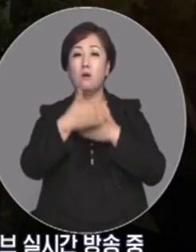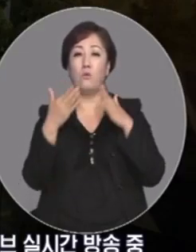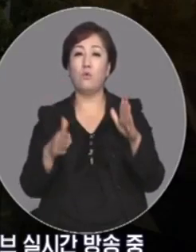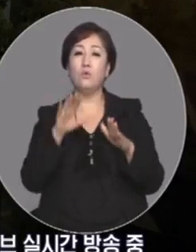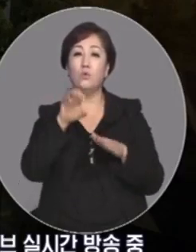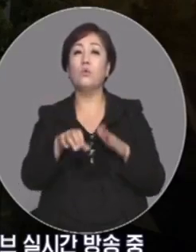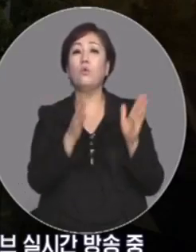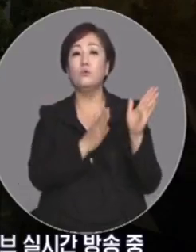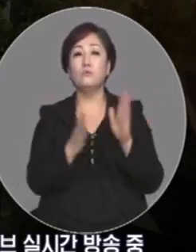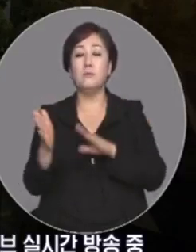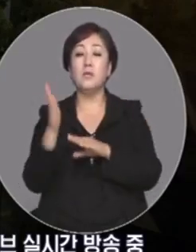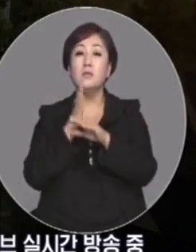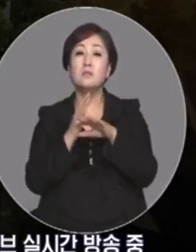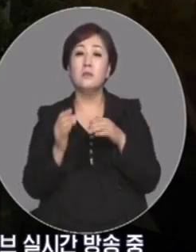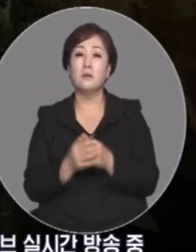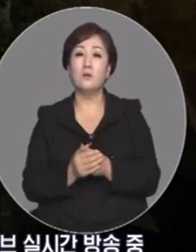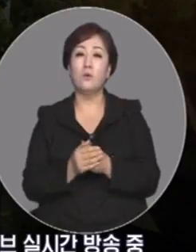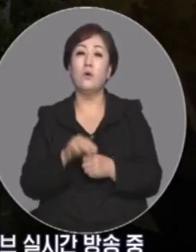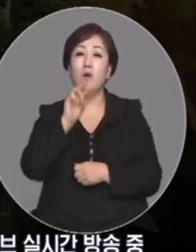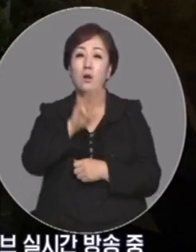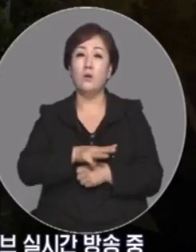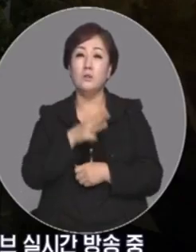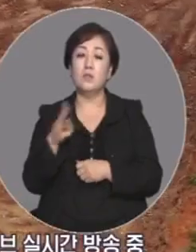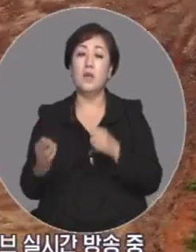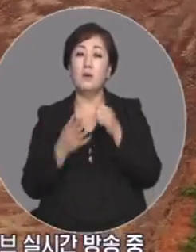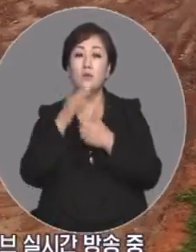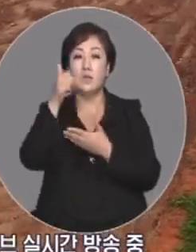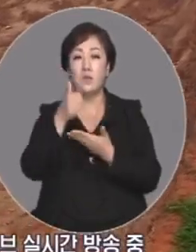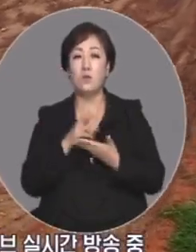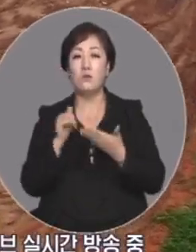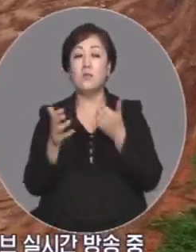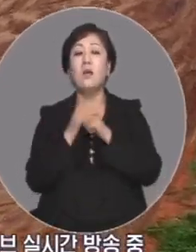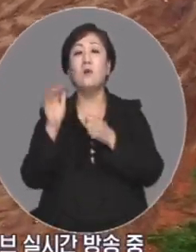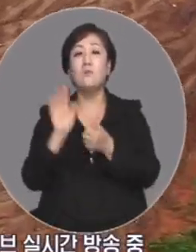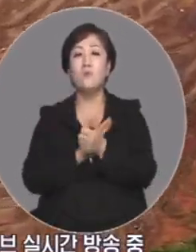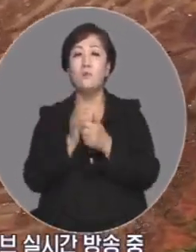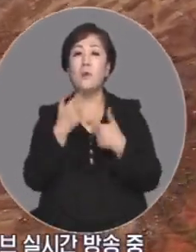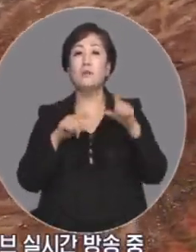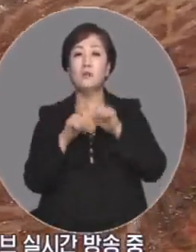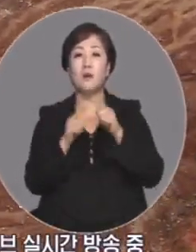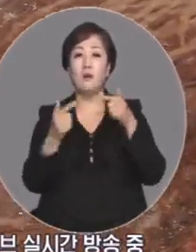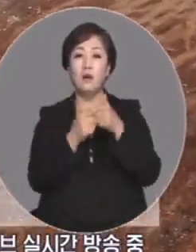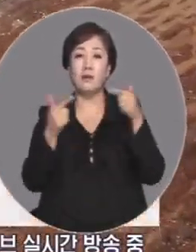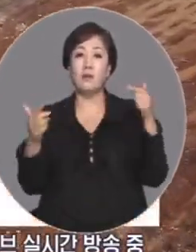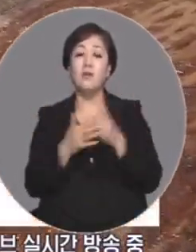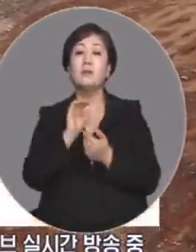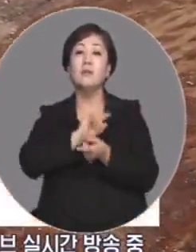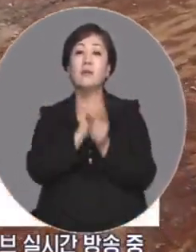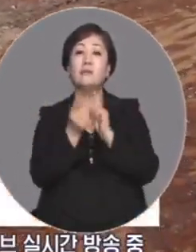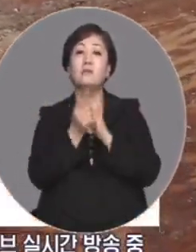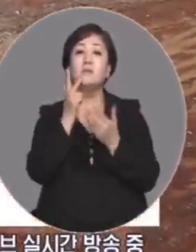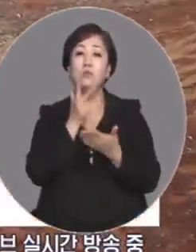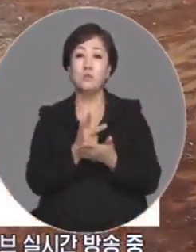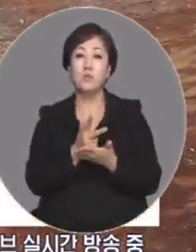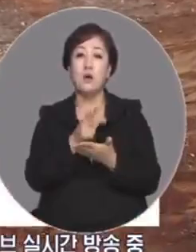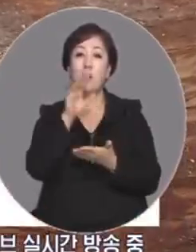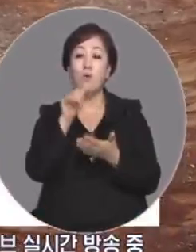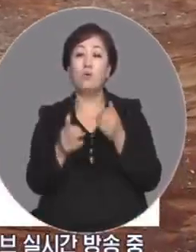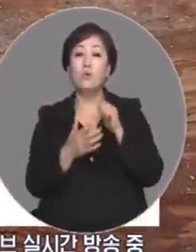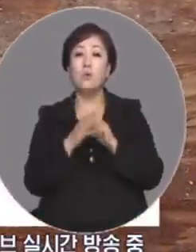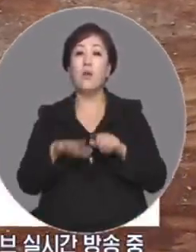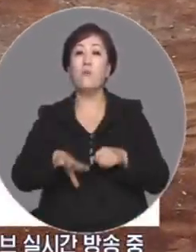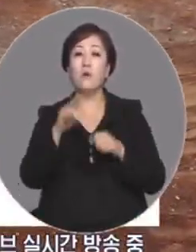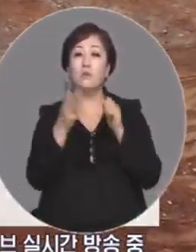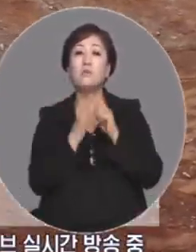했습니다. 롯데는 울산역 이용객의 불편을 줄이기 위해 대체 주차장과 환승센터 건물 터파기